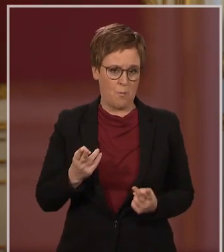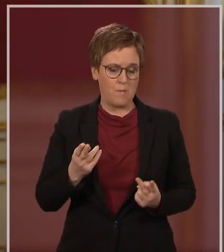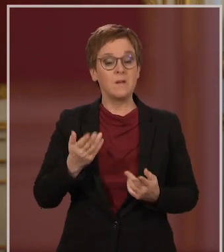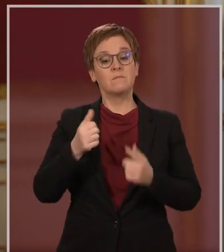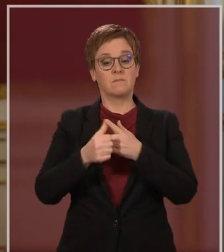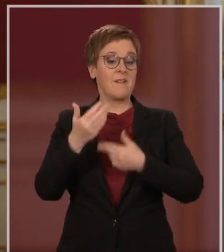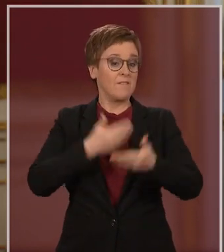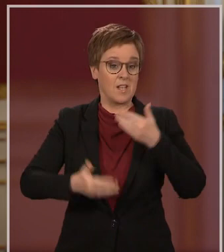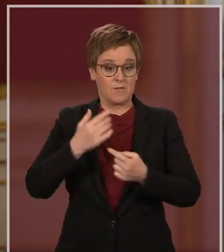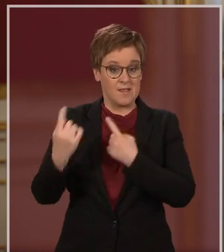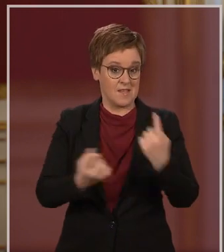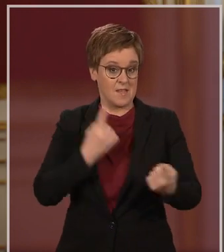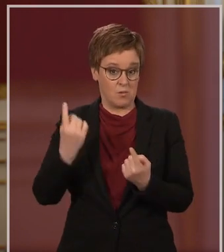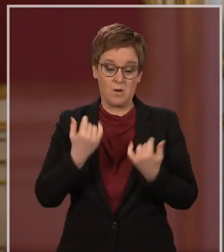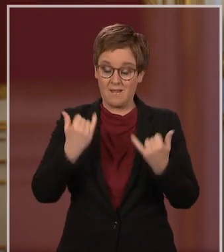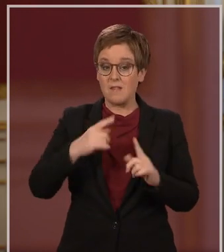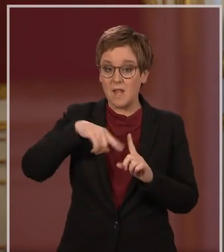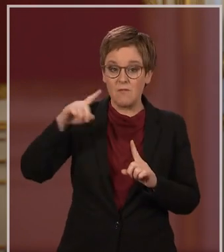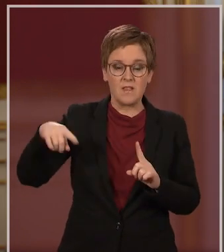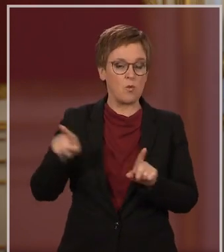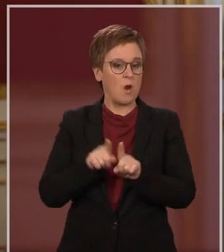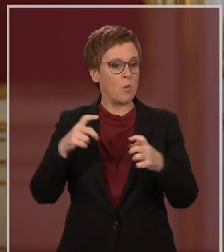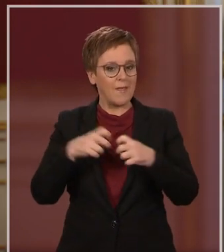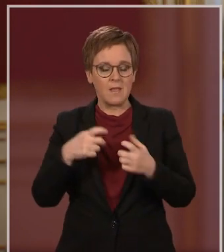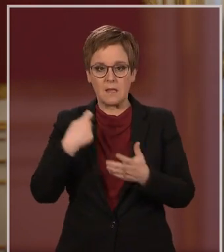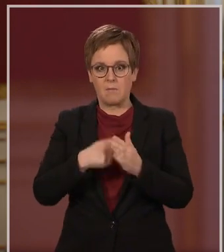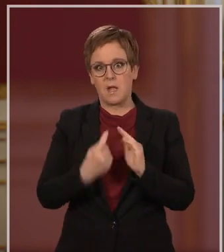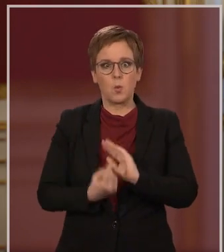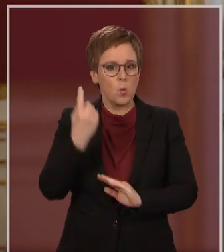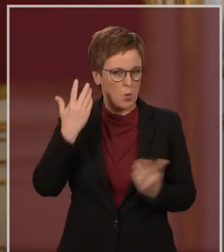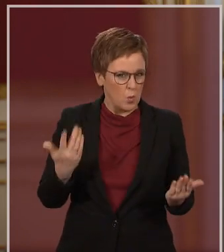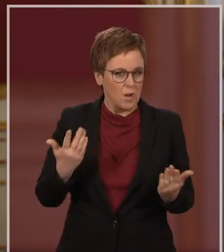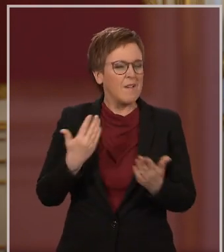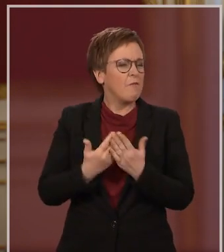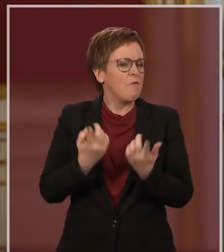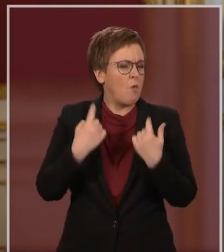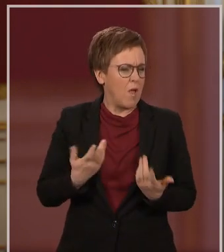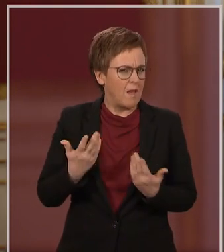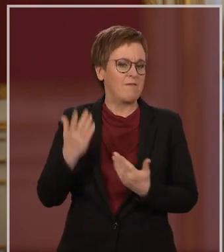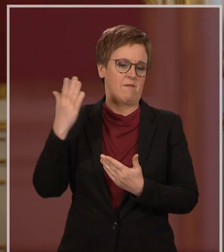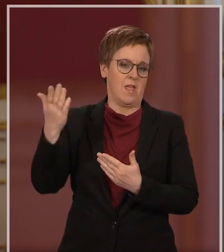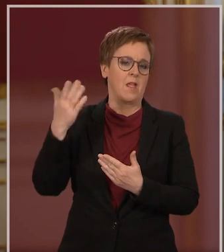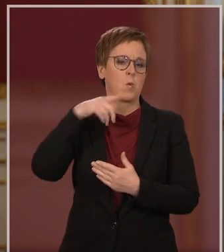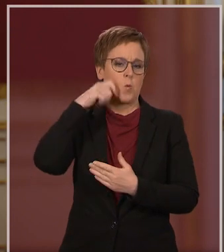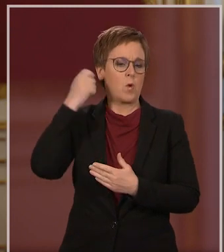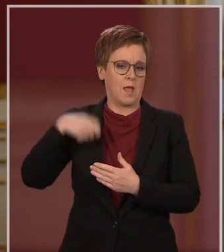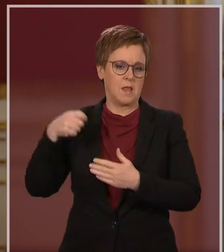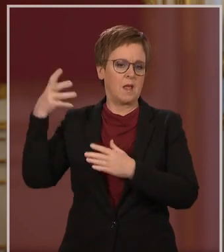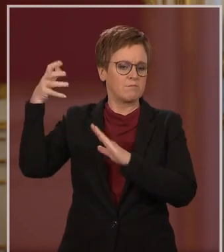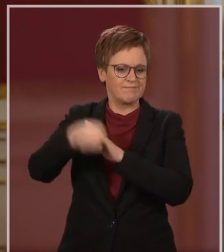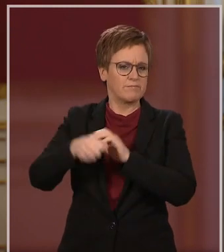Die wirtschaftliche Situation mit Inflation und hohen Energiepreisen als Folge des Angriffskriegs in der